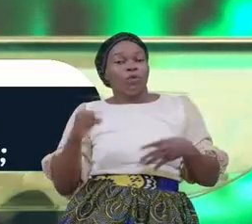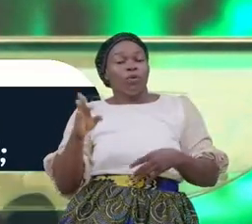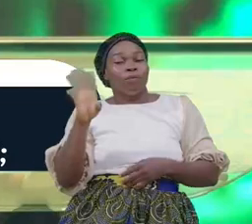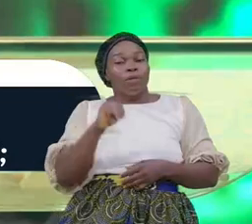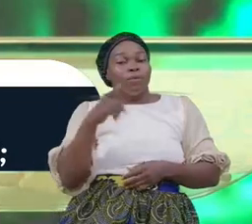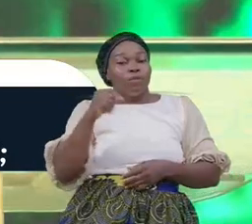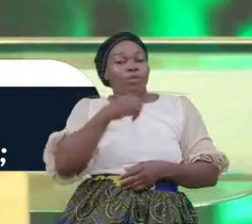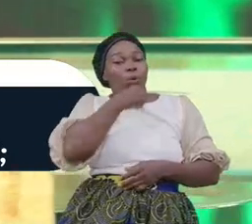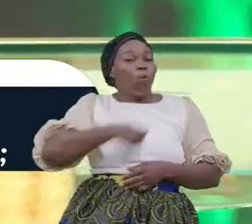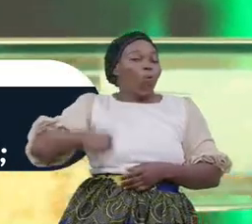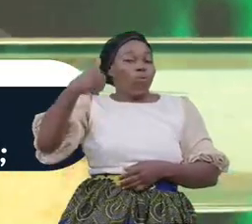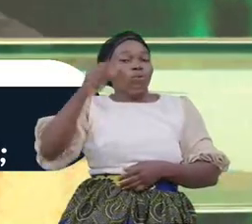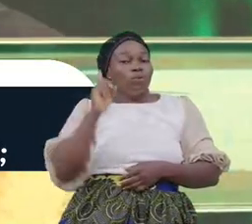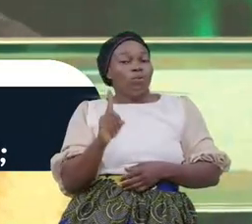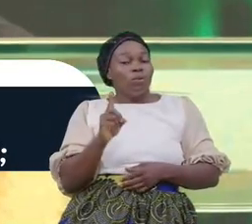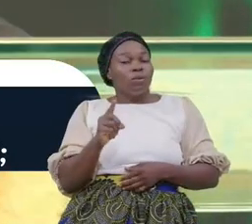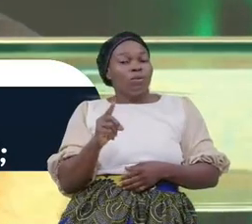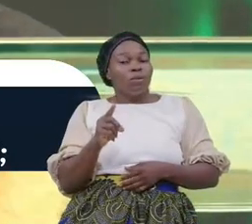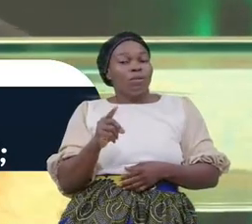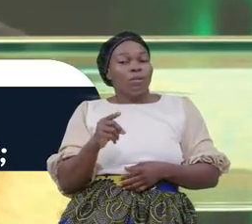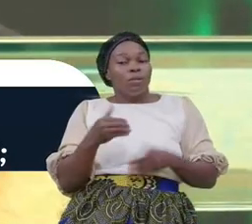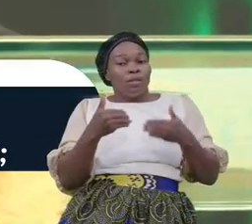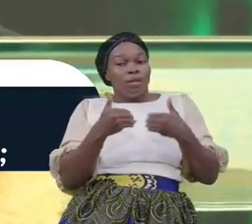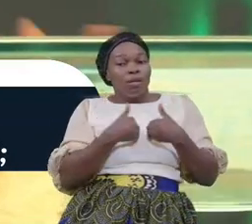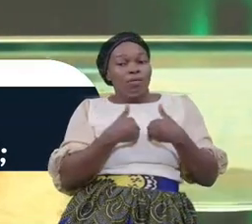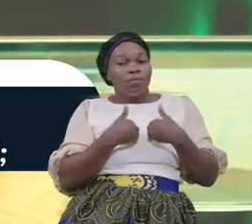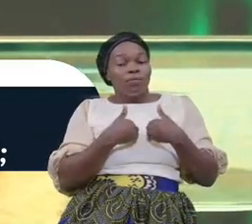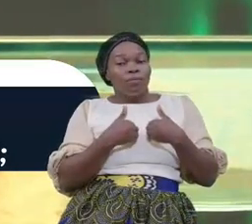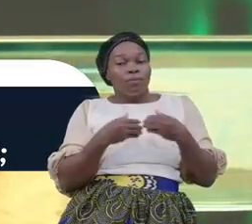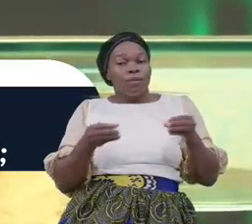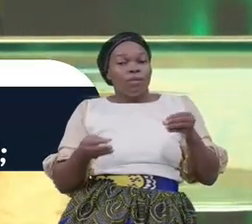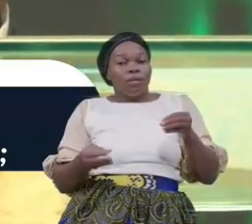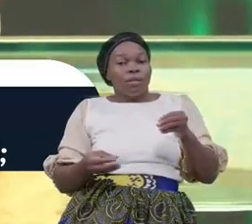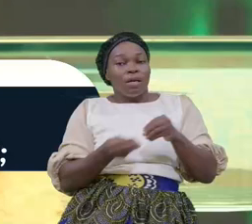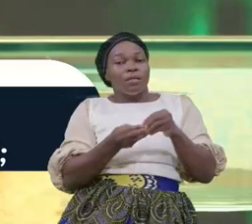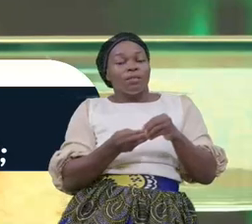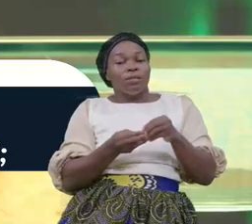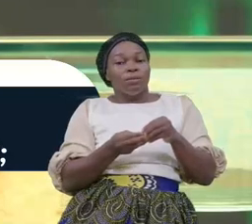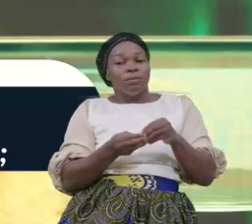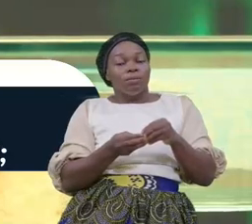la vieille génération avait beaucoup de problèmes avec leur